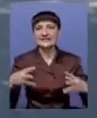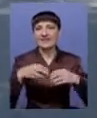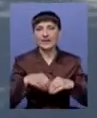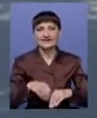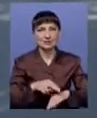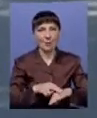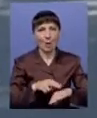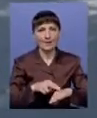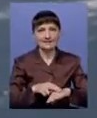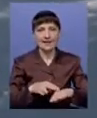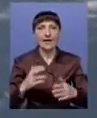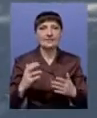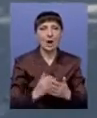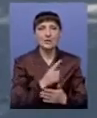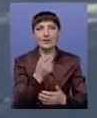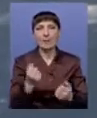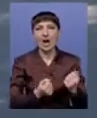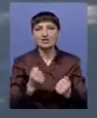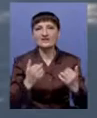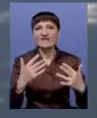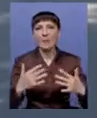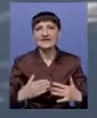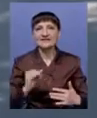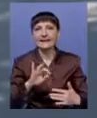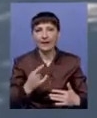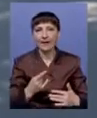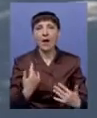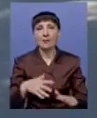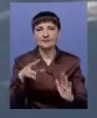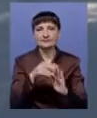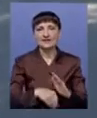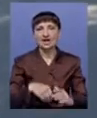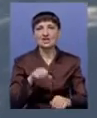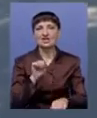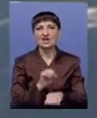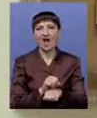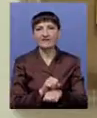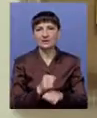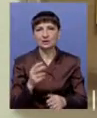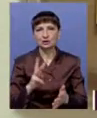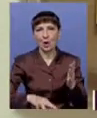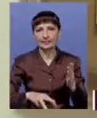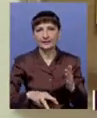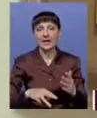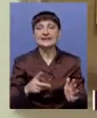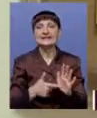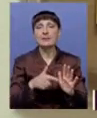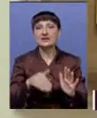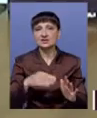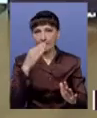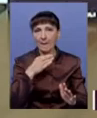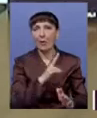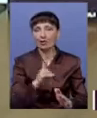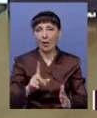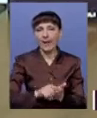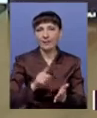со стражами и порядками находят их автомобили в базе «Сергек», а затем помещают на штрафстоянку. При этом у 7 тысяч отцов